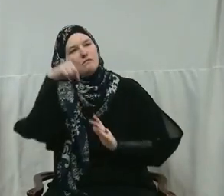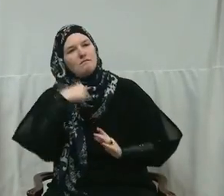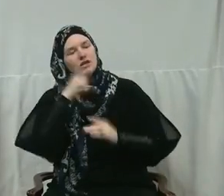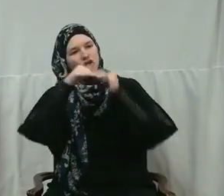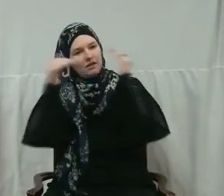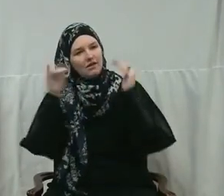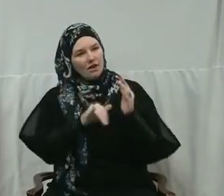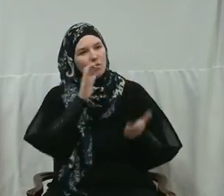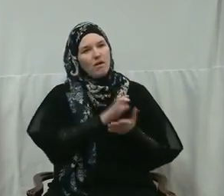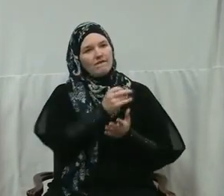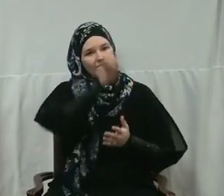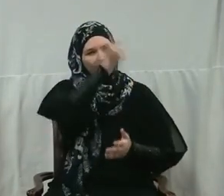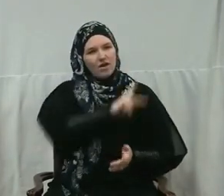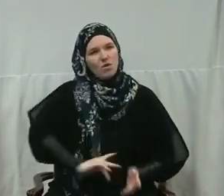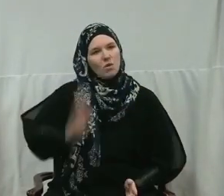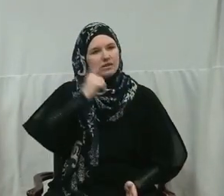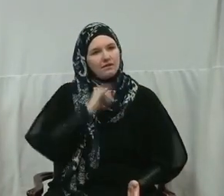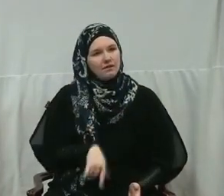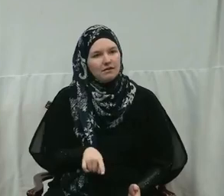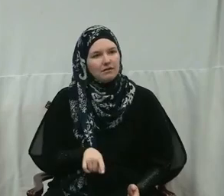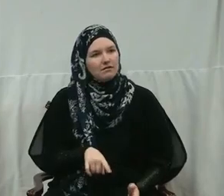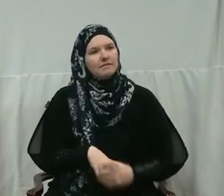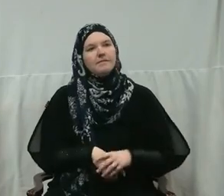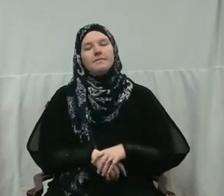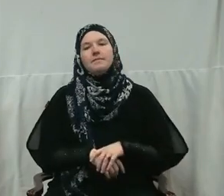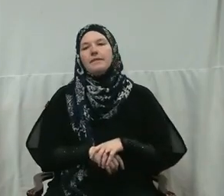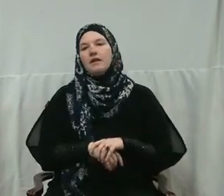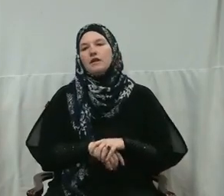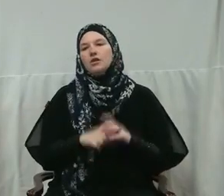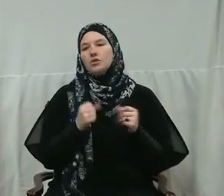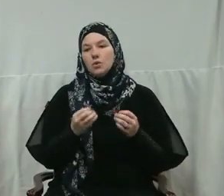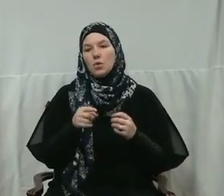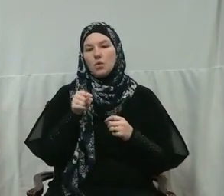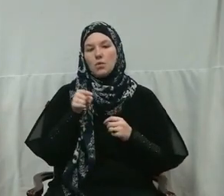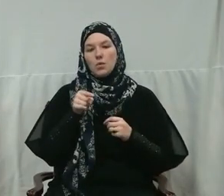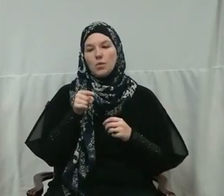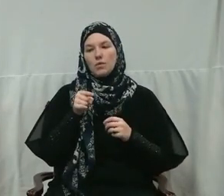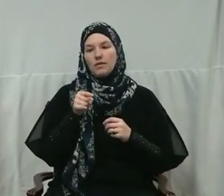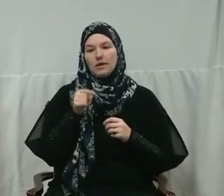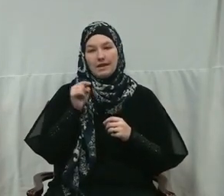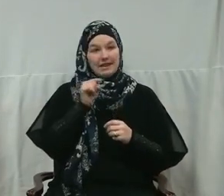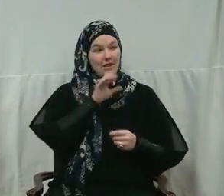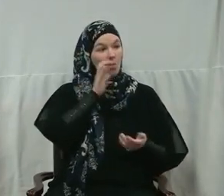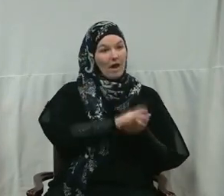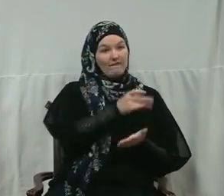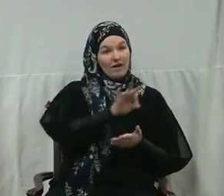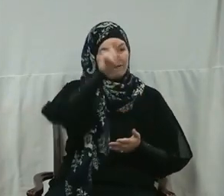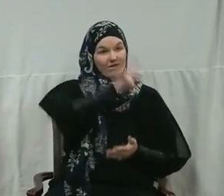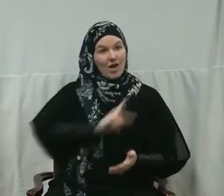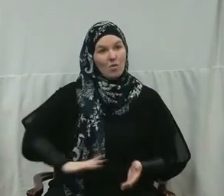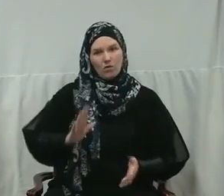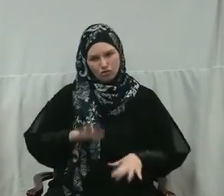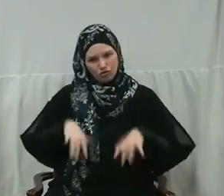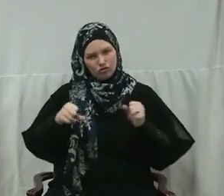فرعون وعمله ونجني من القوم الظالمين. So she took a manly position and